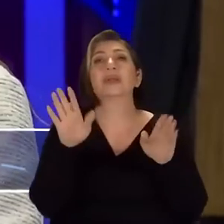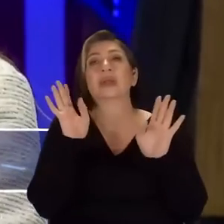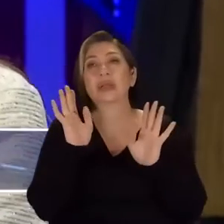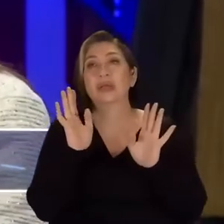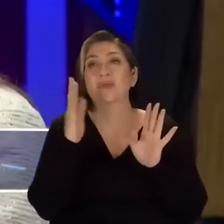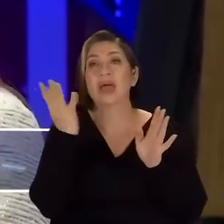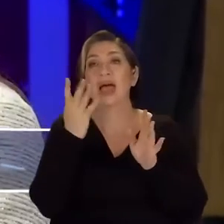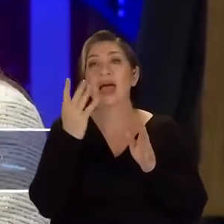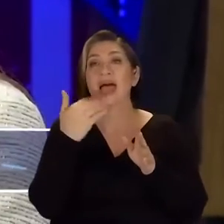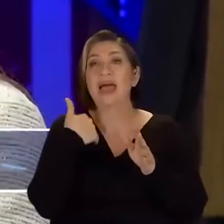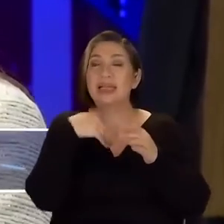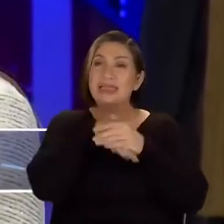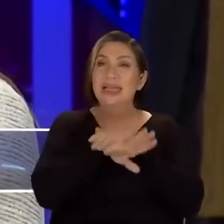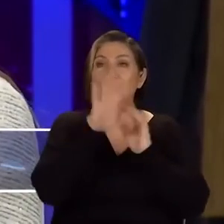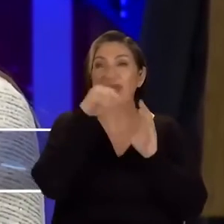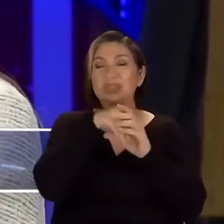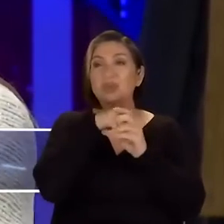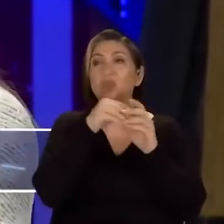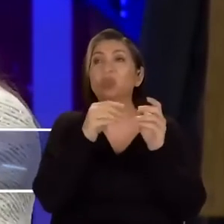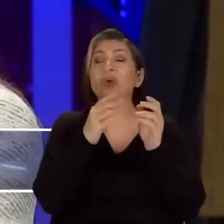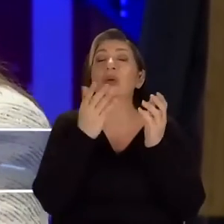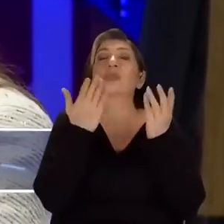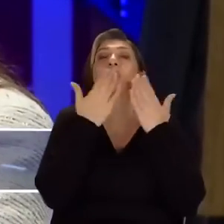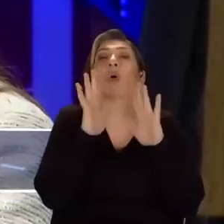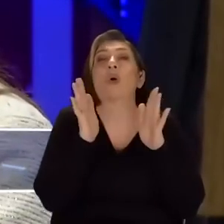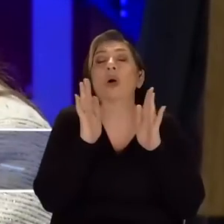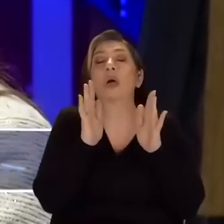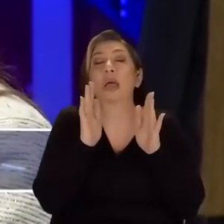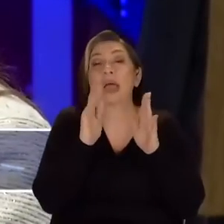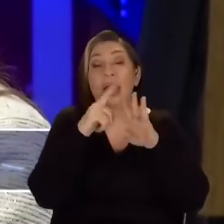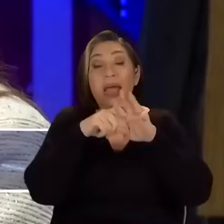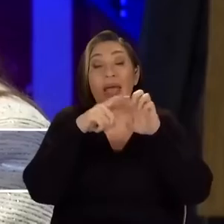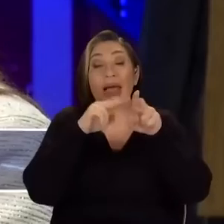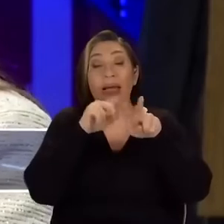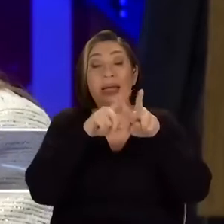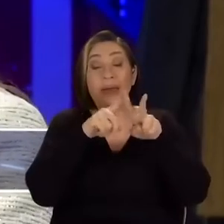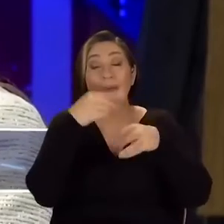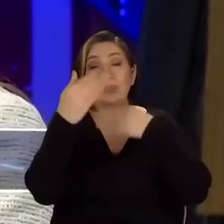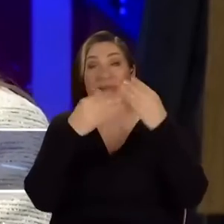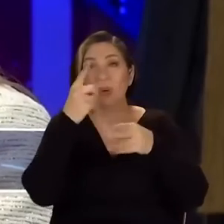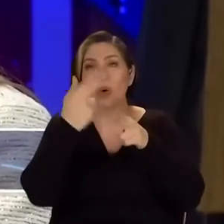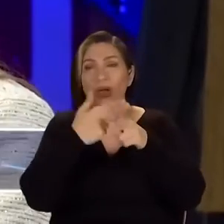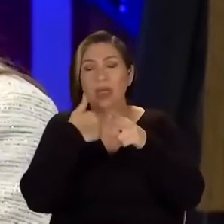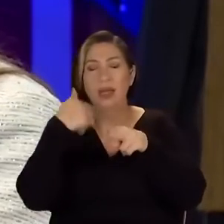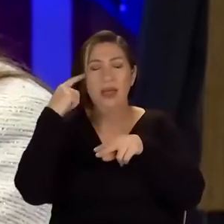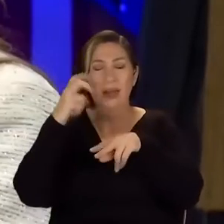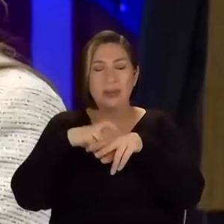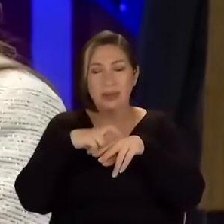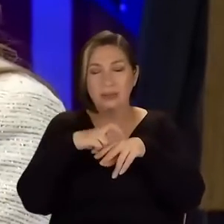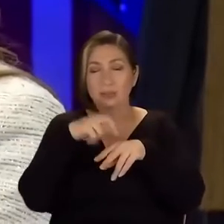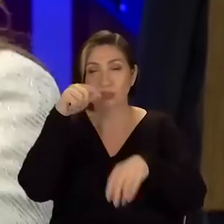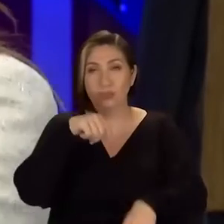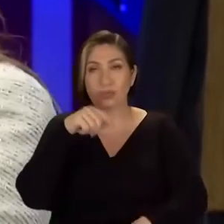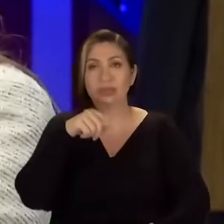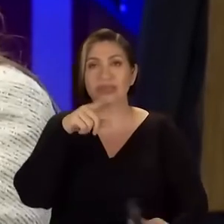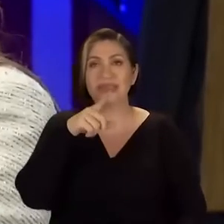sistemlerinde veya yatırım amaçlı kullanmayacaklar, kullanmıyorlar da. Biraz önce Erkan'ın bahsettiği örnekten bir şeyi hatırladım ben. Şimdi